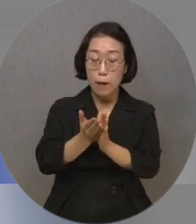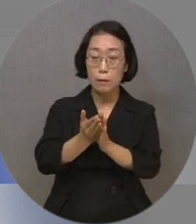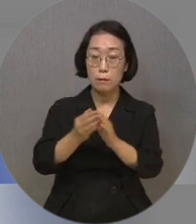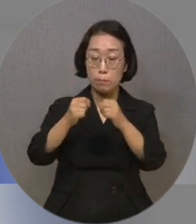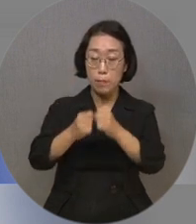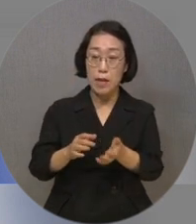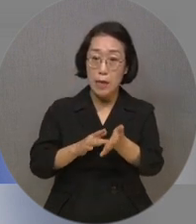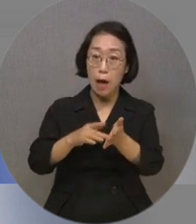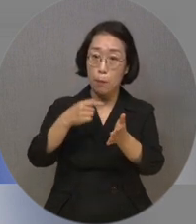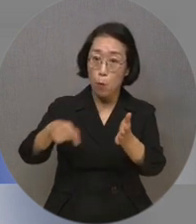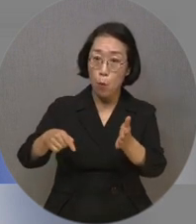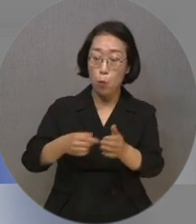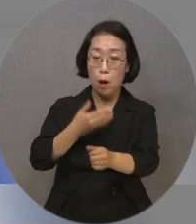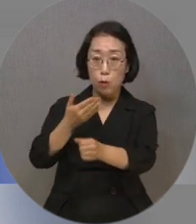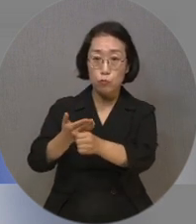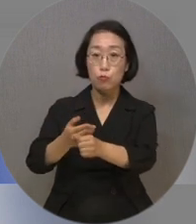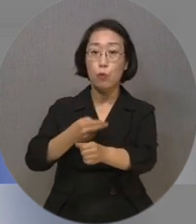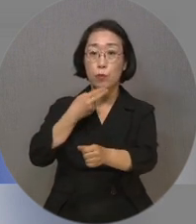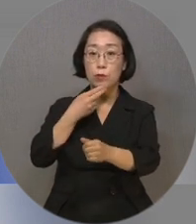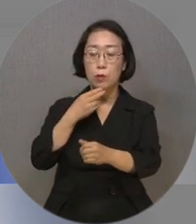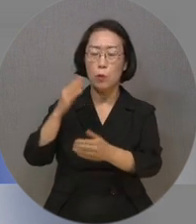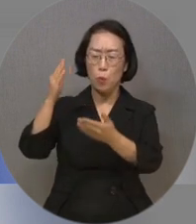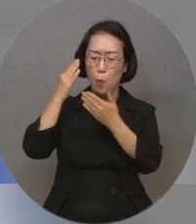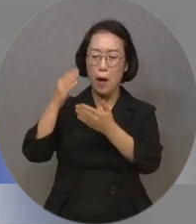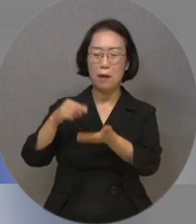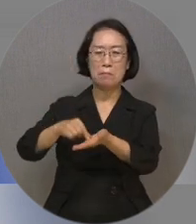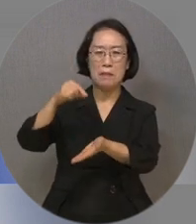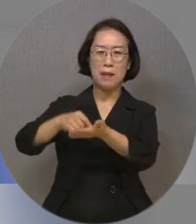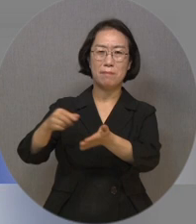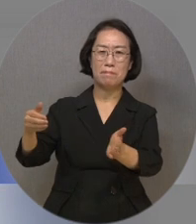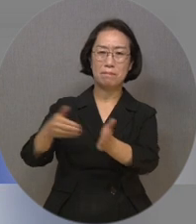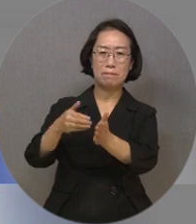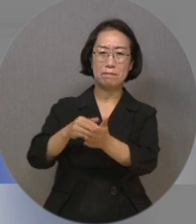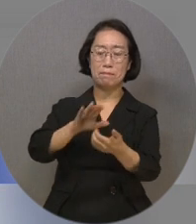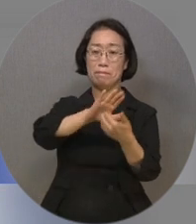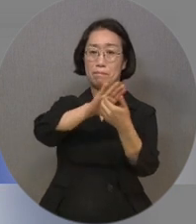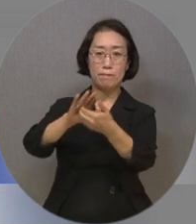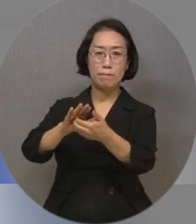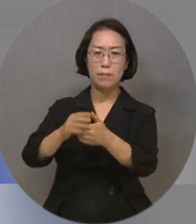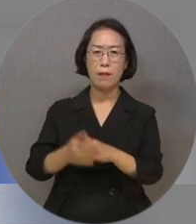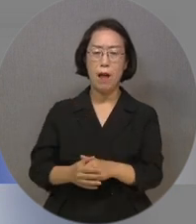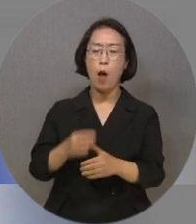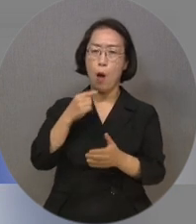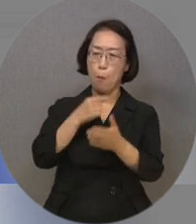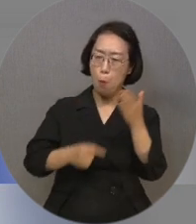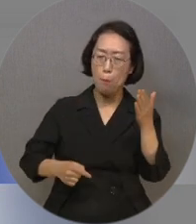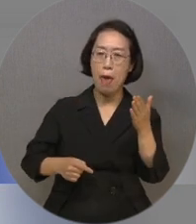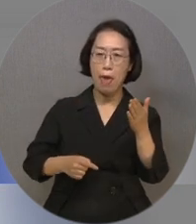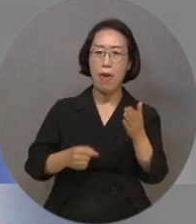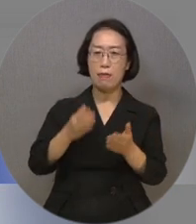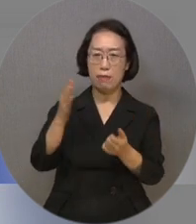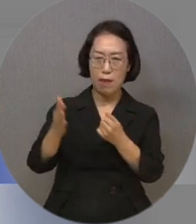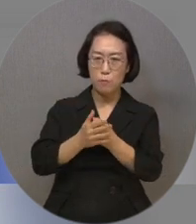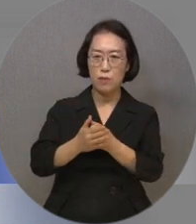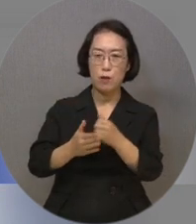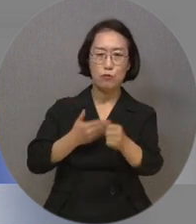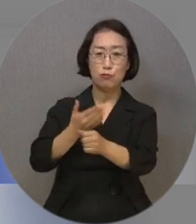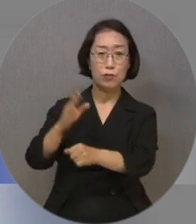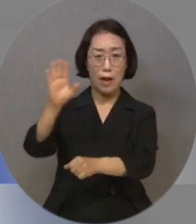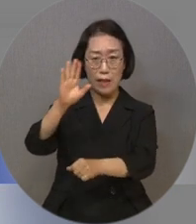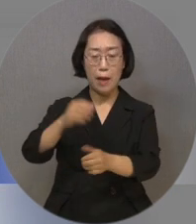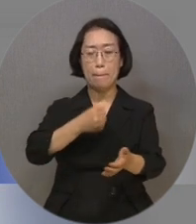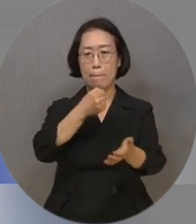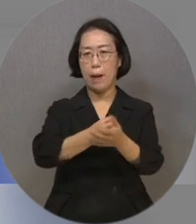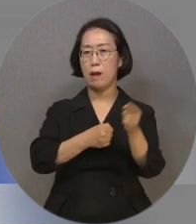살피지 않은 채이 진정인이 청각장애인이라는 이유만으로 부작용을 단정해 진료를 거부했다고 판단했습니다